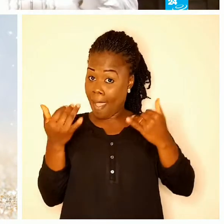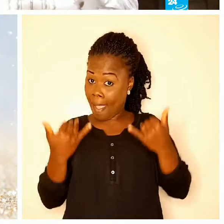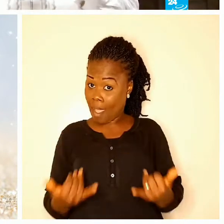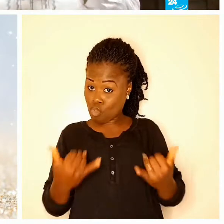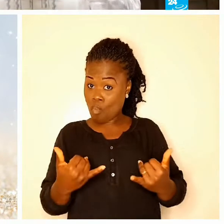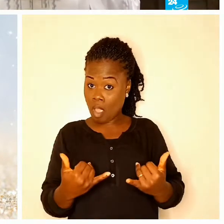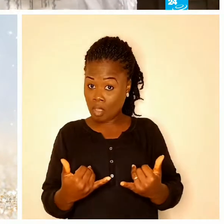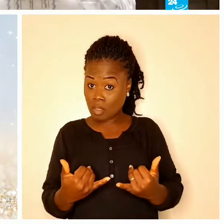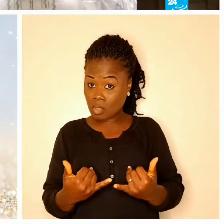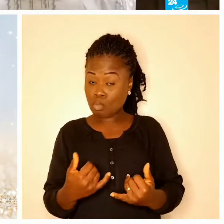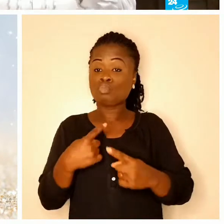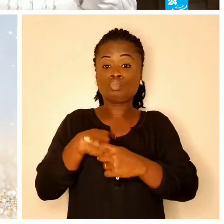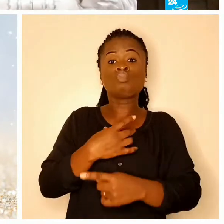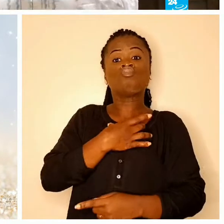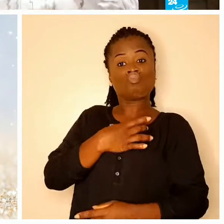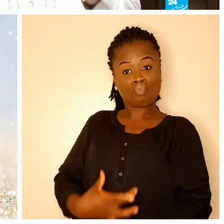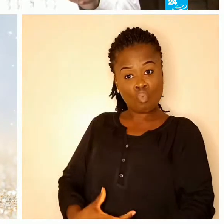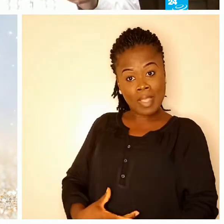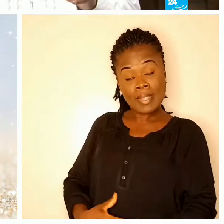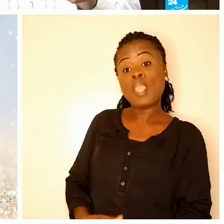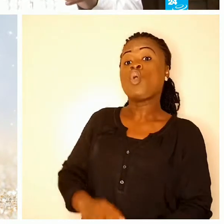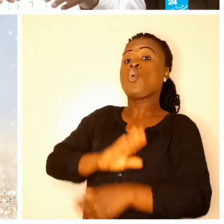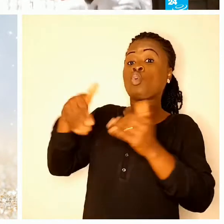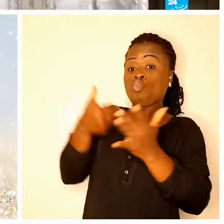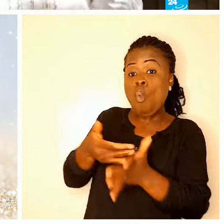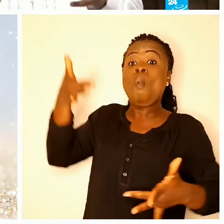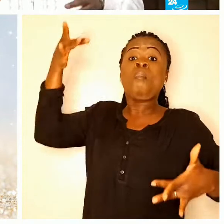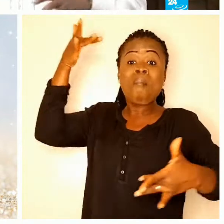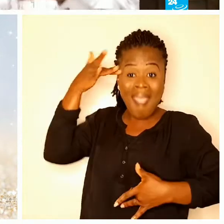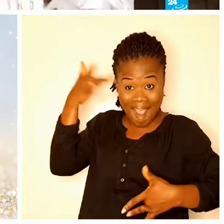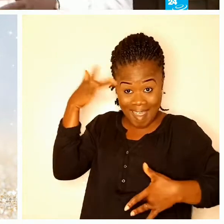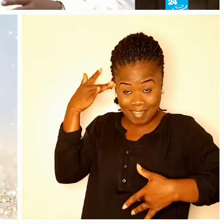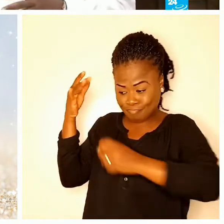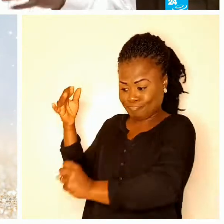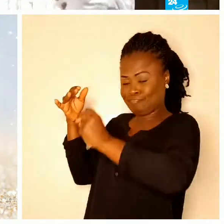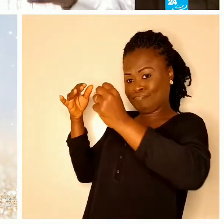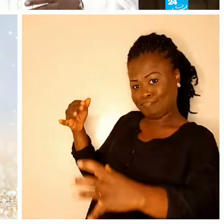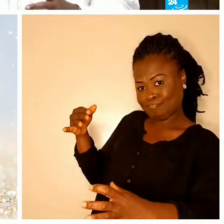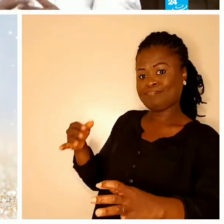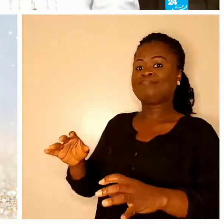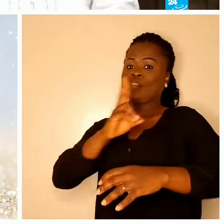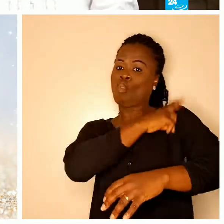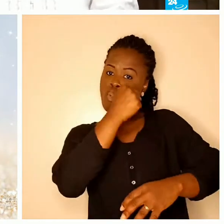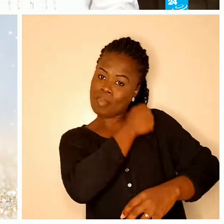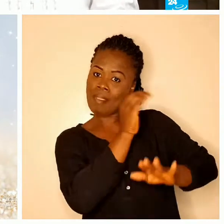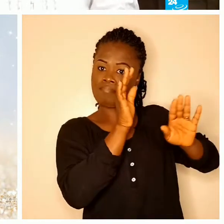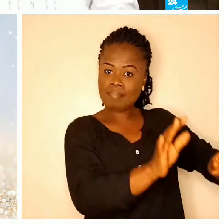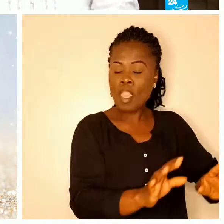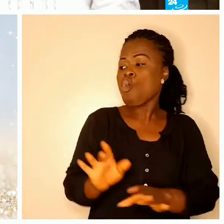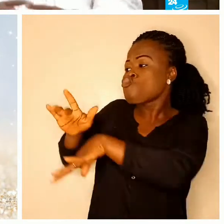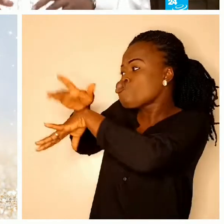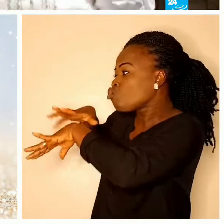souhaité d'abord confiner totalement tous les contacts et que tous les malades également sont confinés dès lors qu'ils sont en milieu